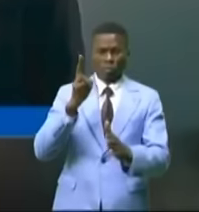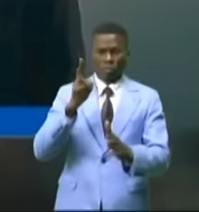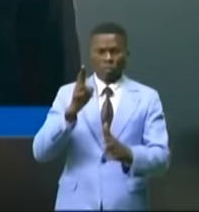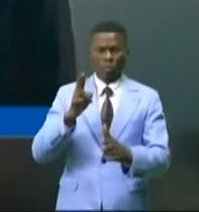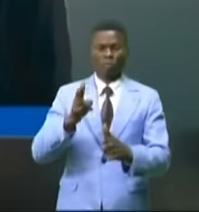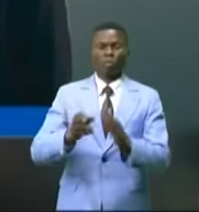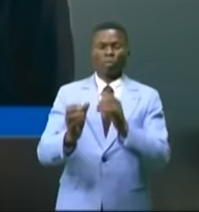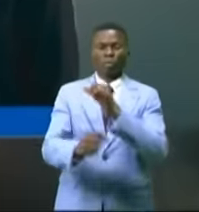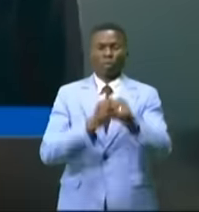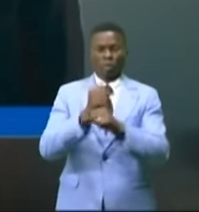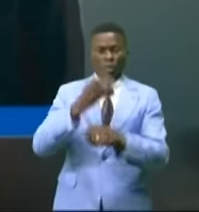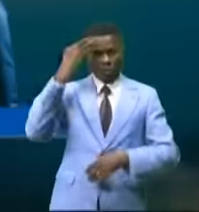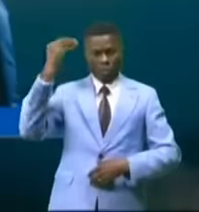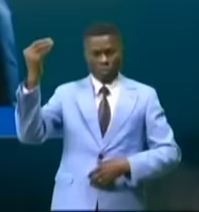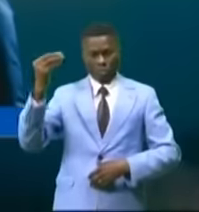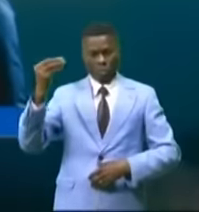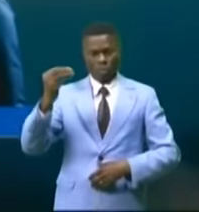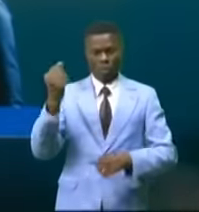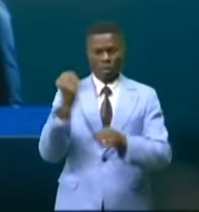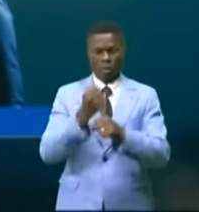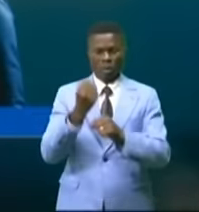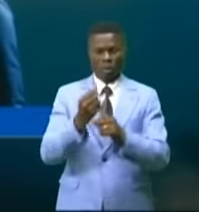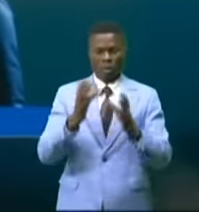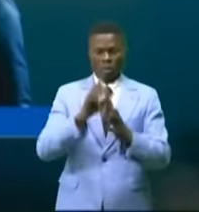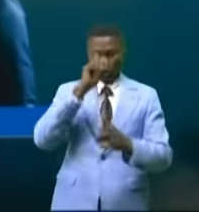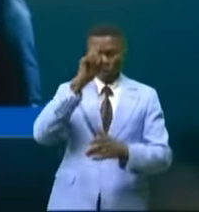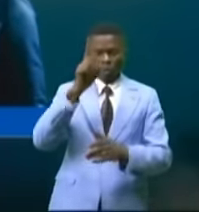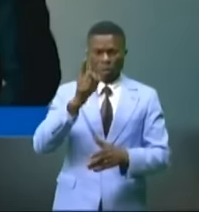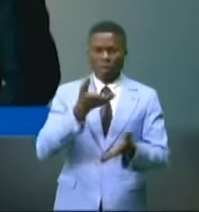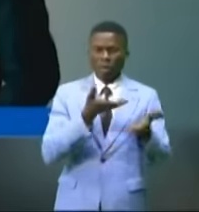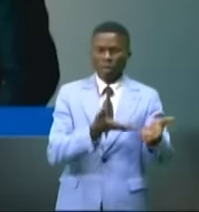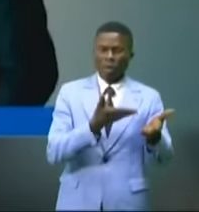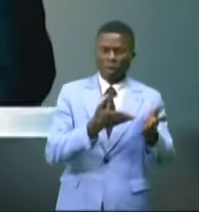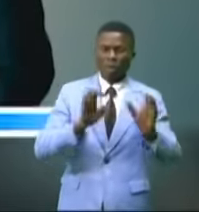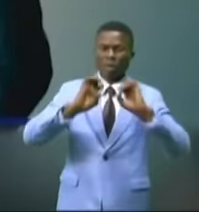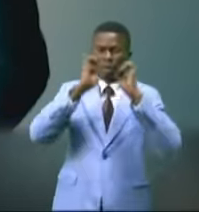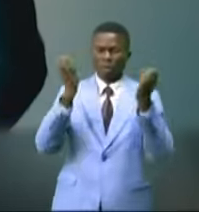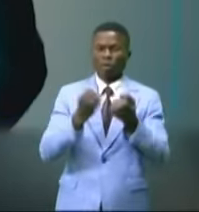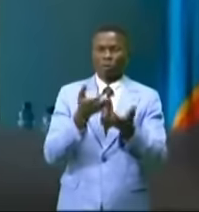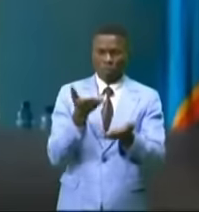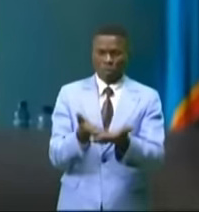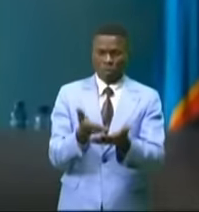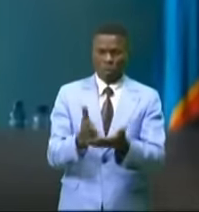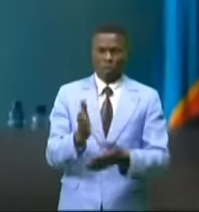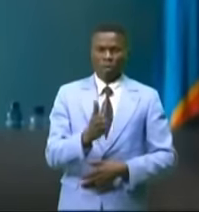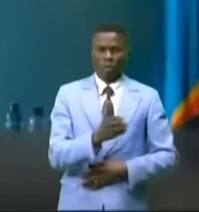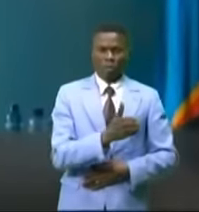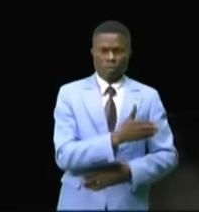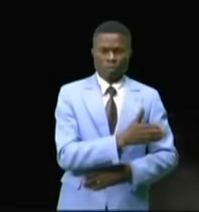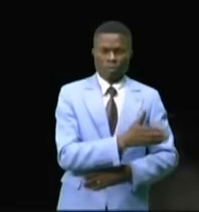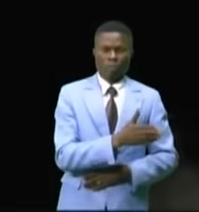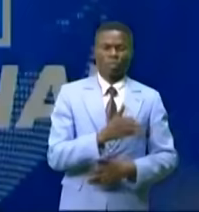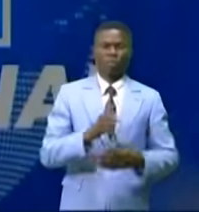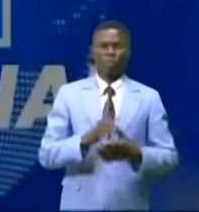d'expérience, à mettre son expertise au service de Ségus RDC.